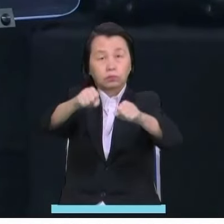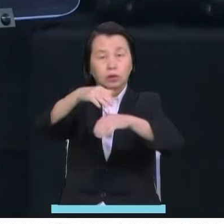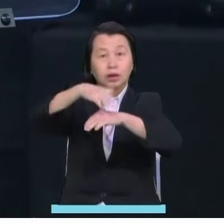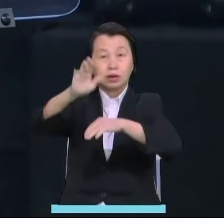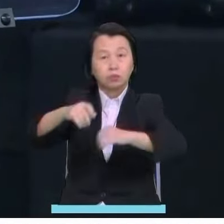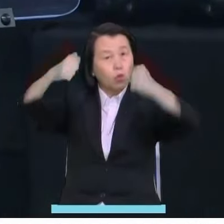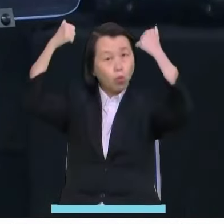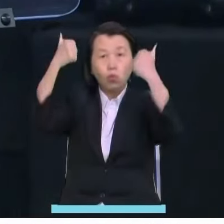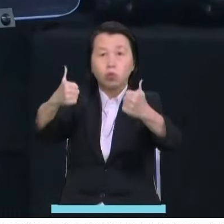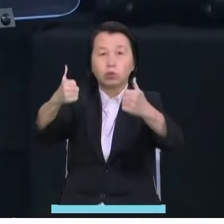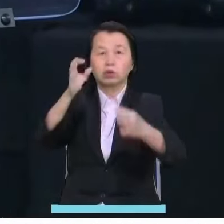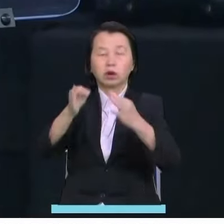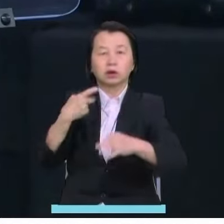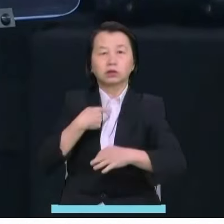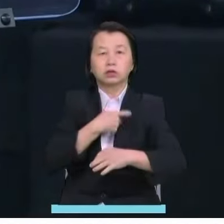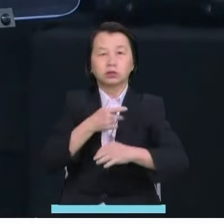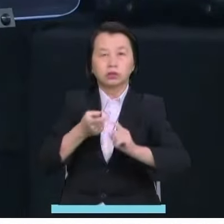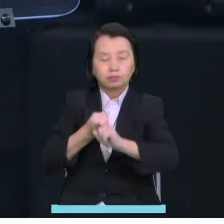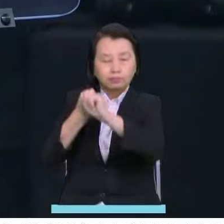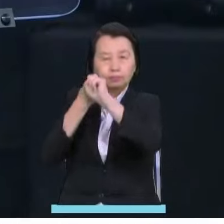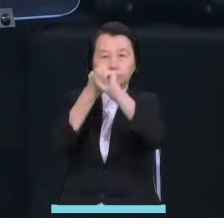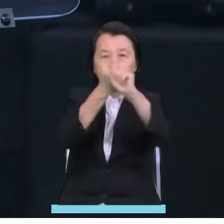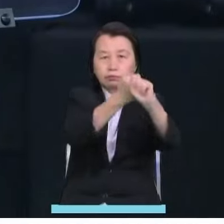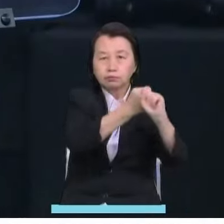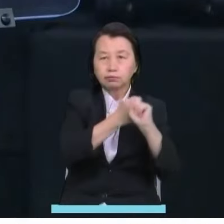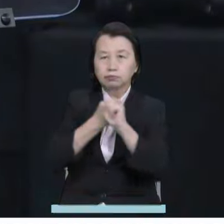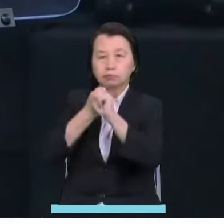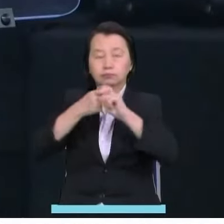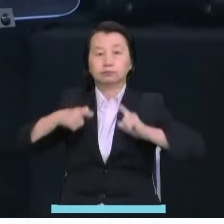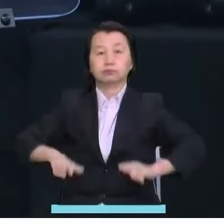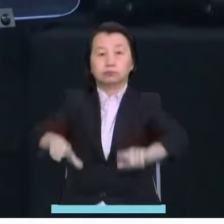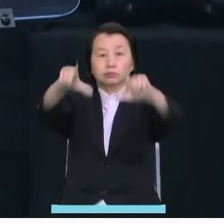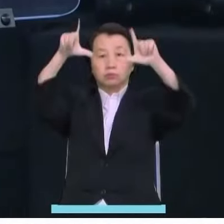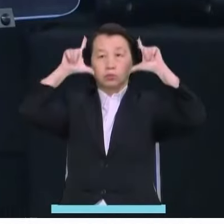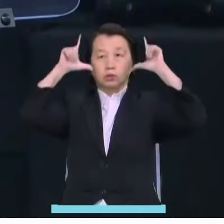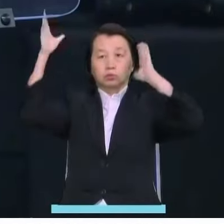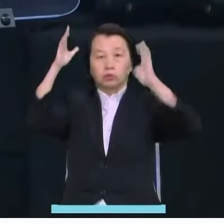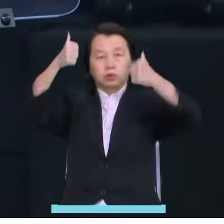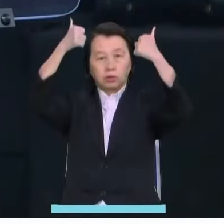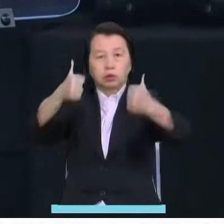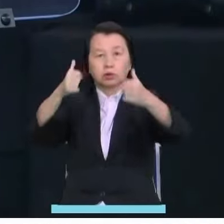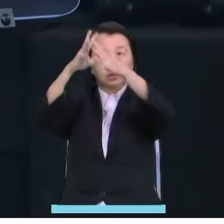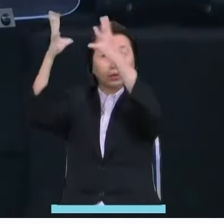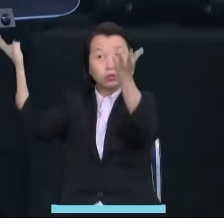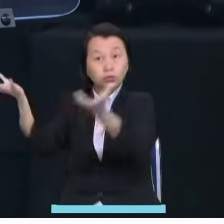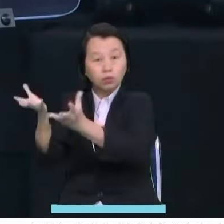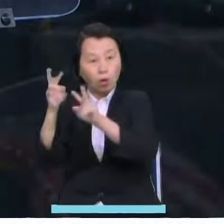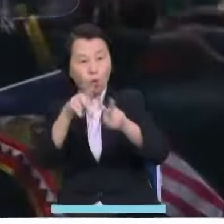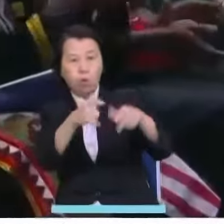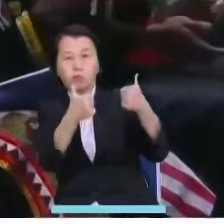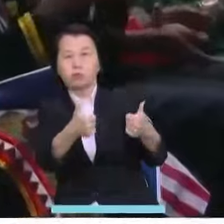lebih hebat kalau kita berpakat angkat darjat negara ini sebagai negara hebat di dunia ini.